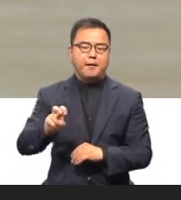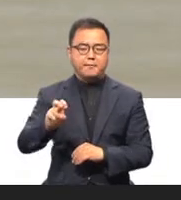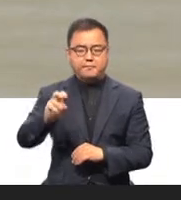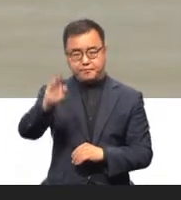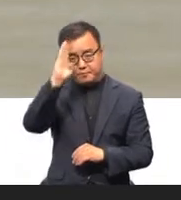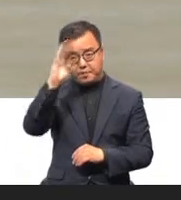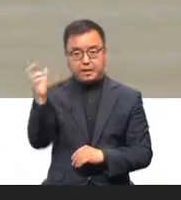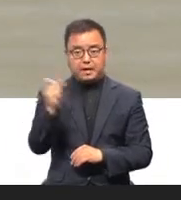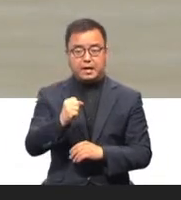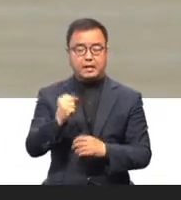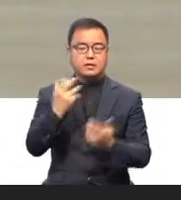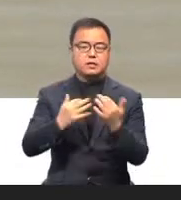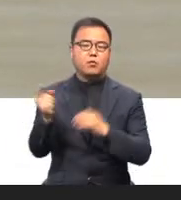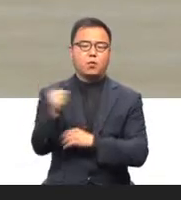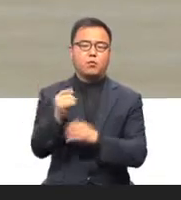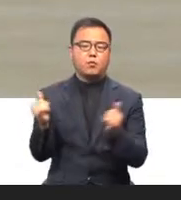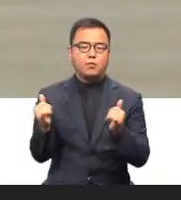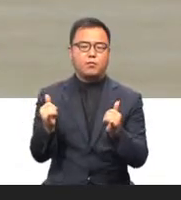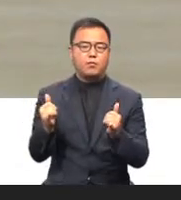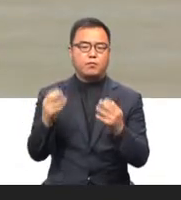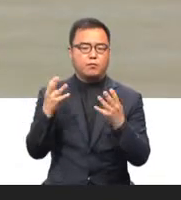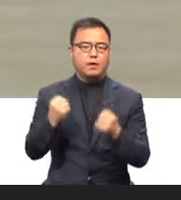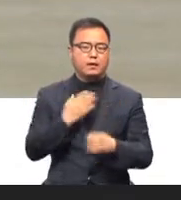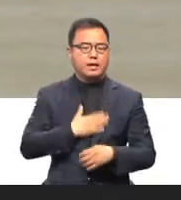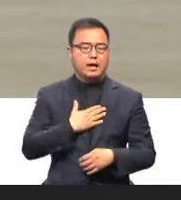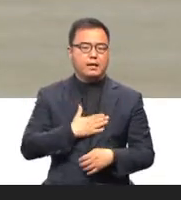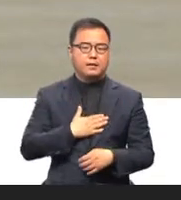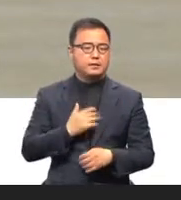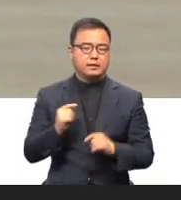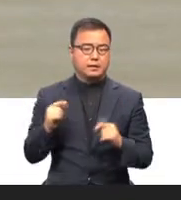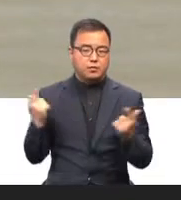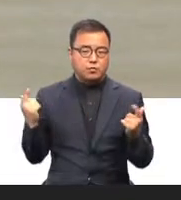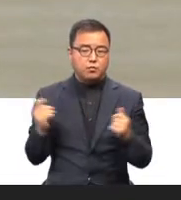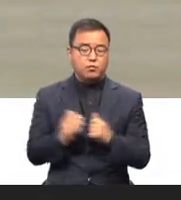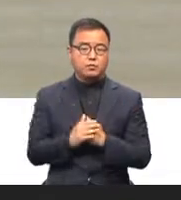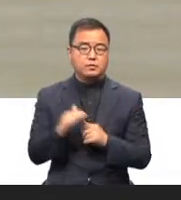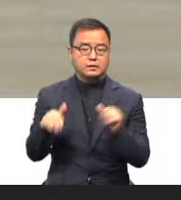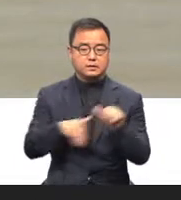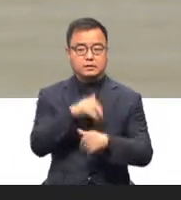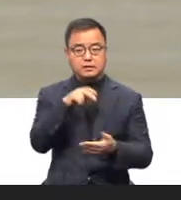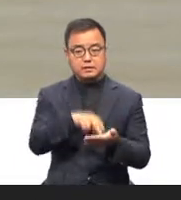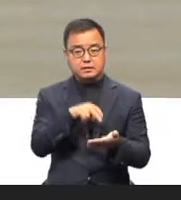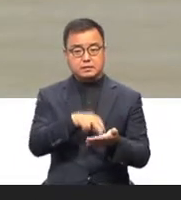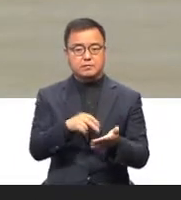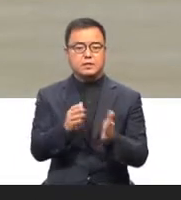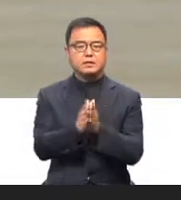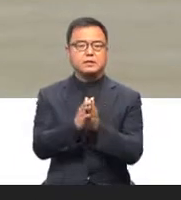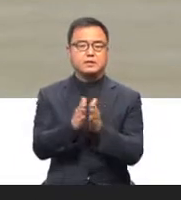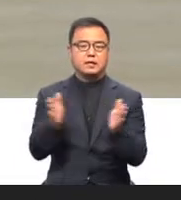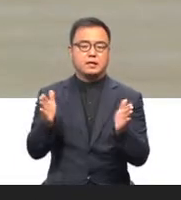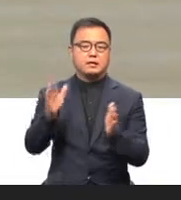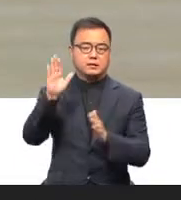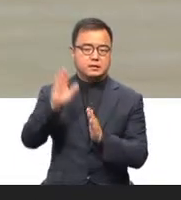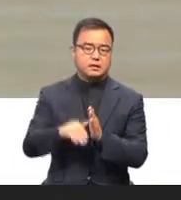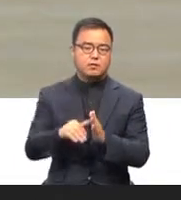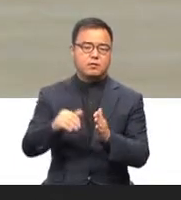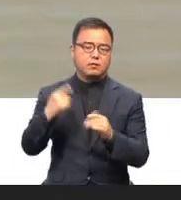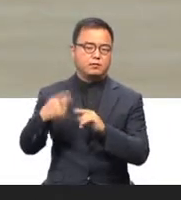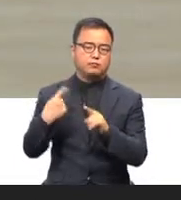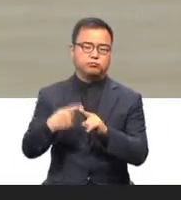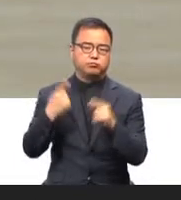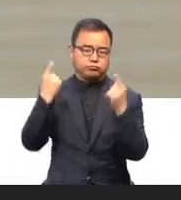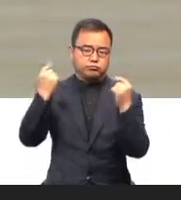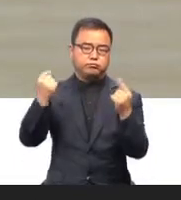이야기들은 아직도 많이 알려져 있지 않고 이렇게 그분들의 처우는 그 시작했을 때와 하나도 다를 바가